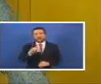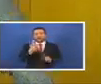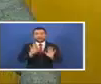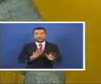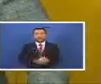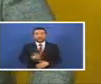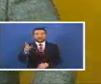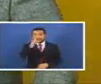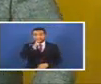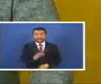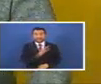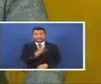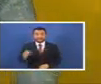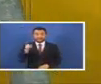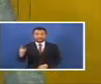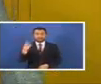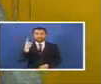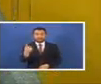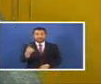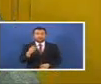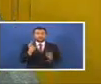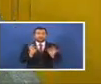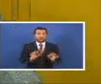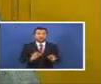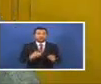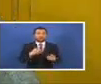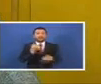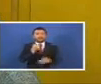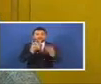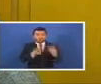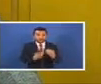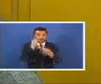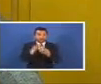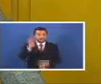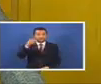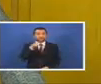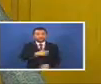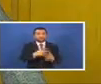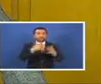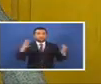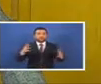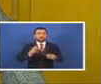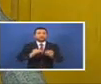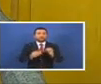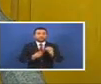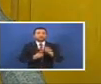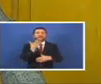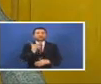Ama adaletsizlik bir şöyle yeli de ise insanlarda büyük acılara yol açar.